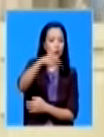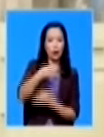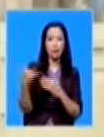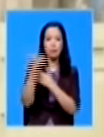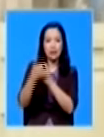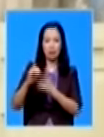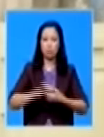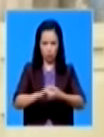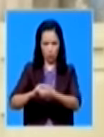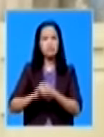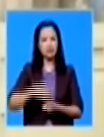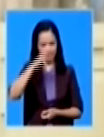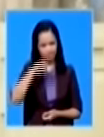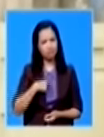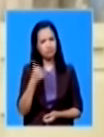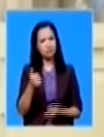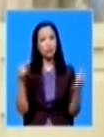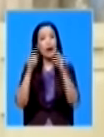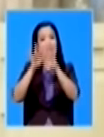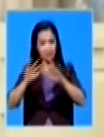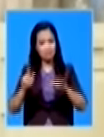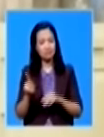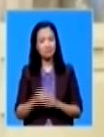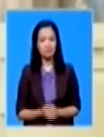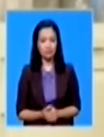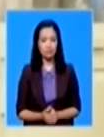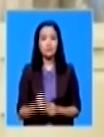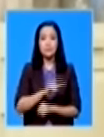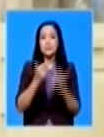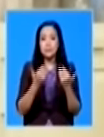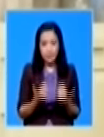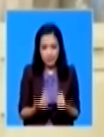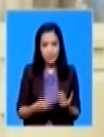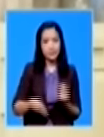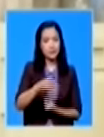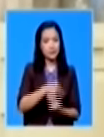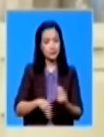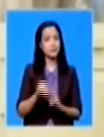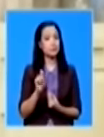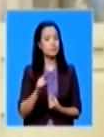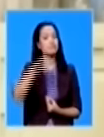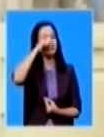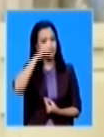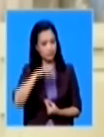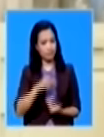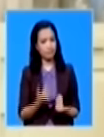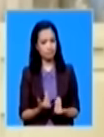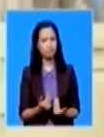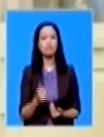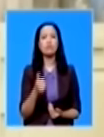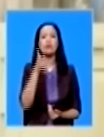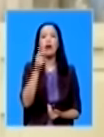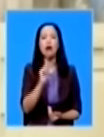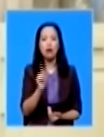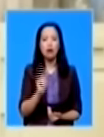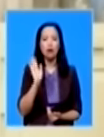าร่วมมือกับเราดีหลายประเทศจริงๆเพราะนั้นวันนี้เราต้องบอกว่าเศรษฐกิจของเราเนี่ยมันอยู่ได้ด้วย